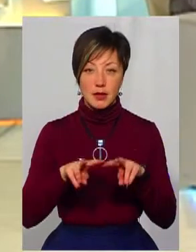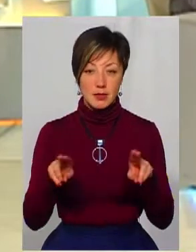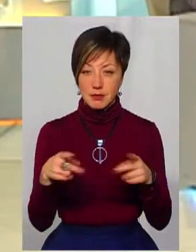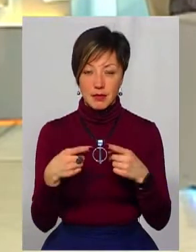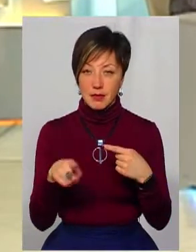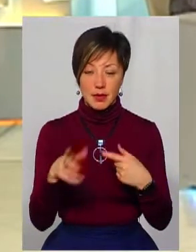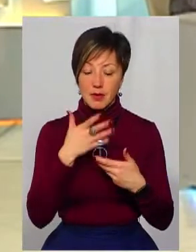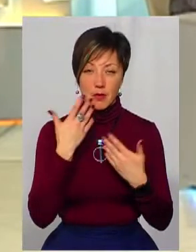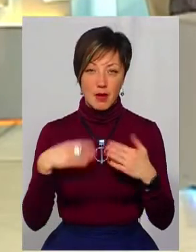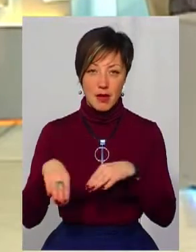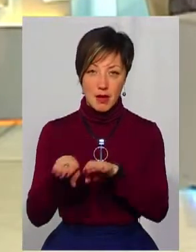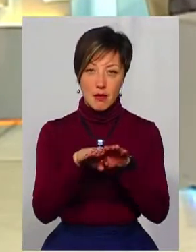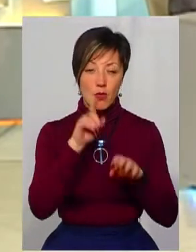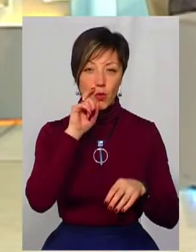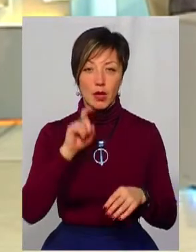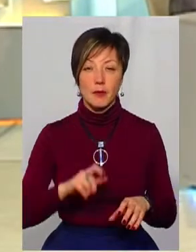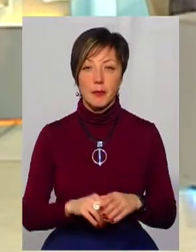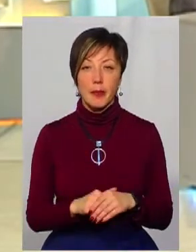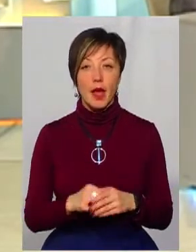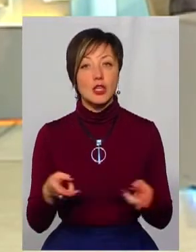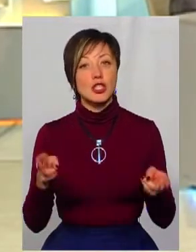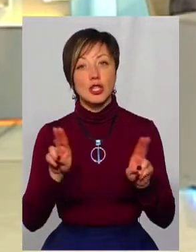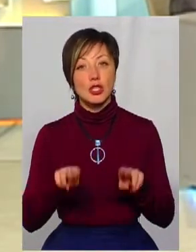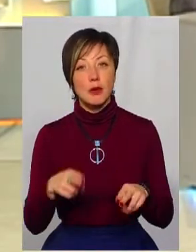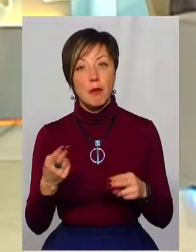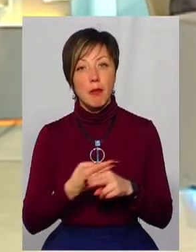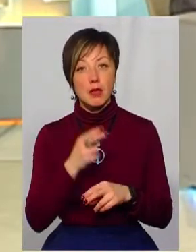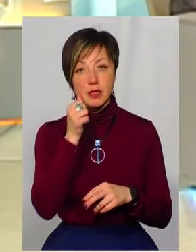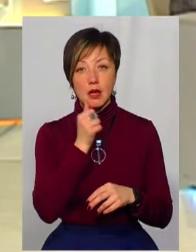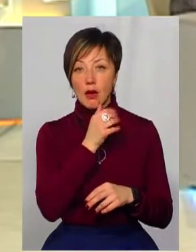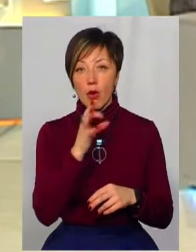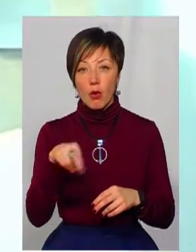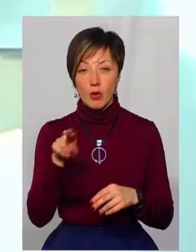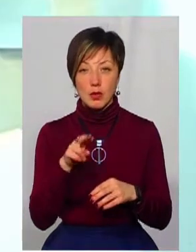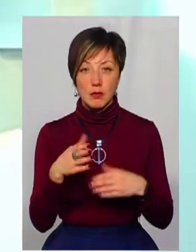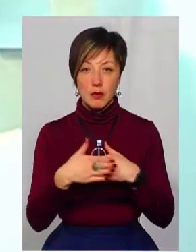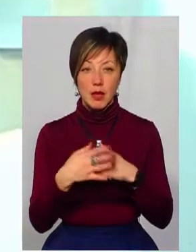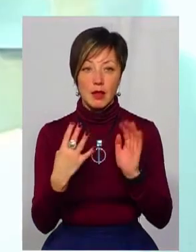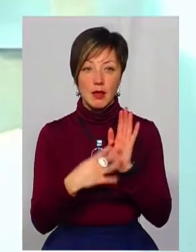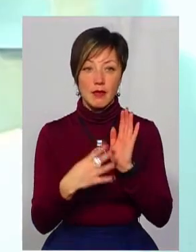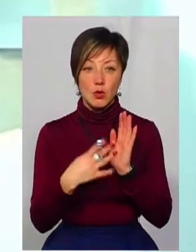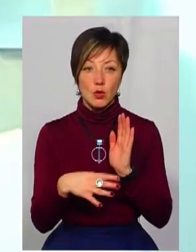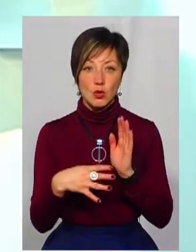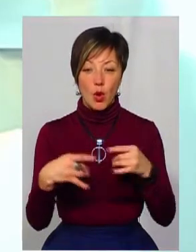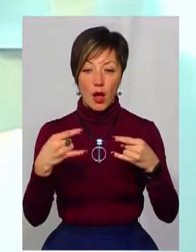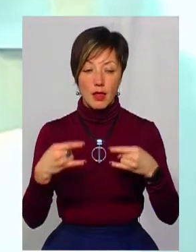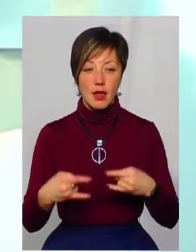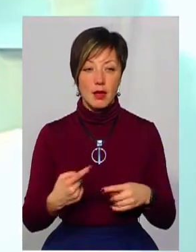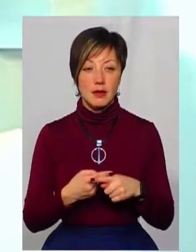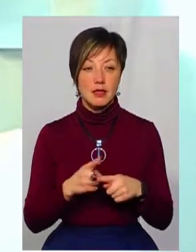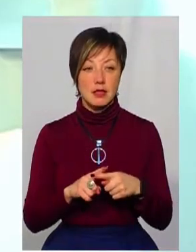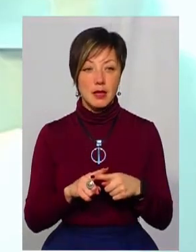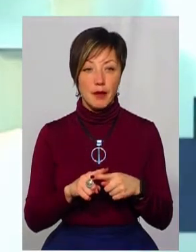не відрізняється. Да. А які залишилися незакодовані, саме українські канали? Близько 90 каналів. В переважності